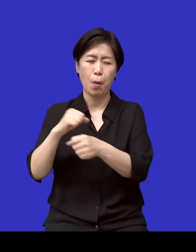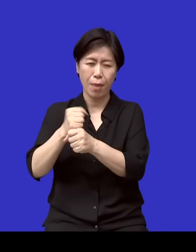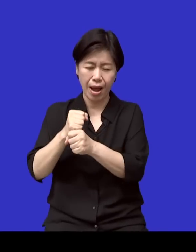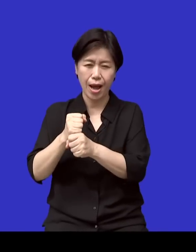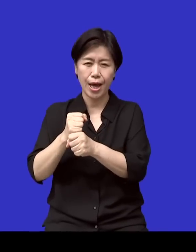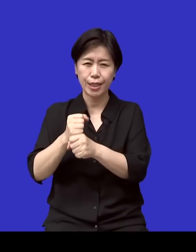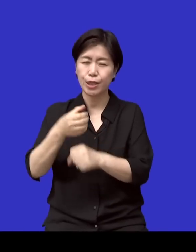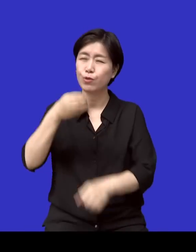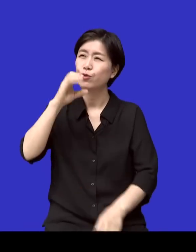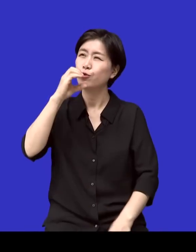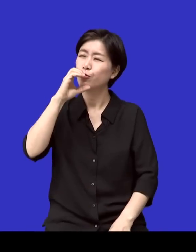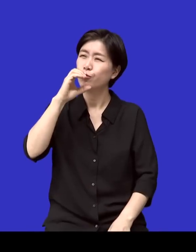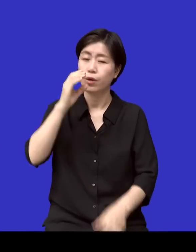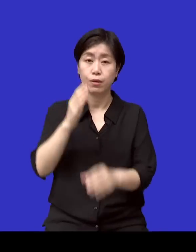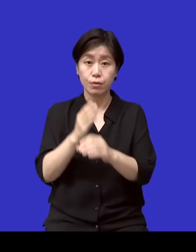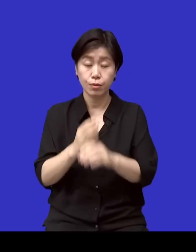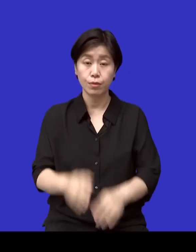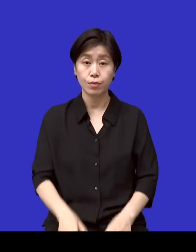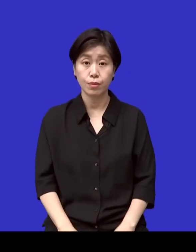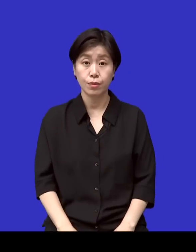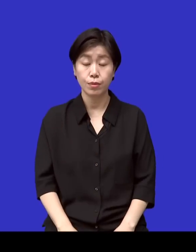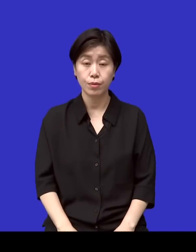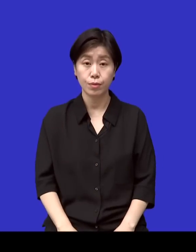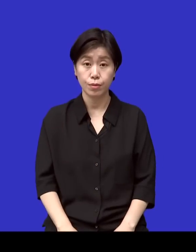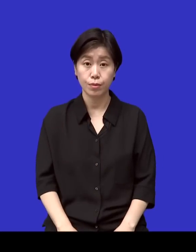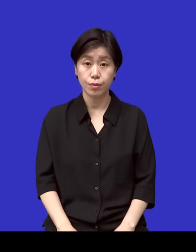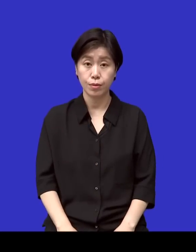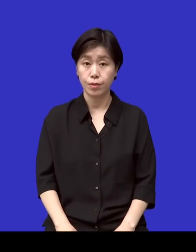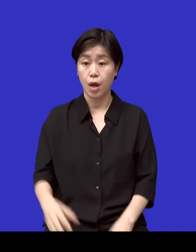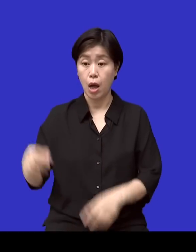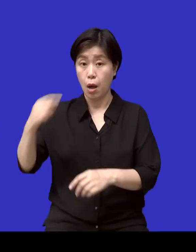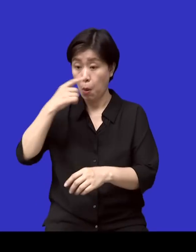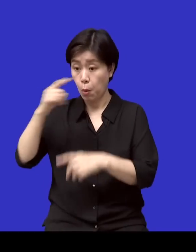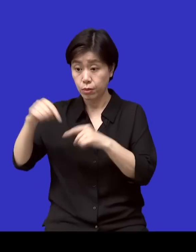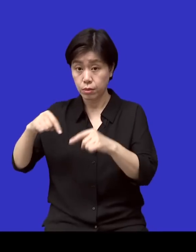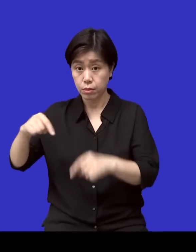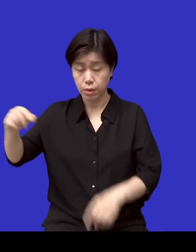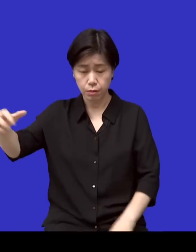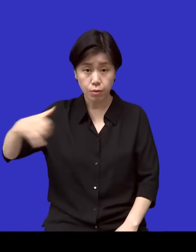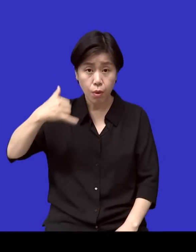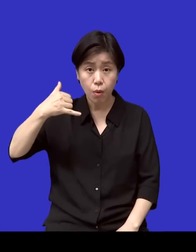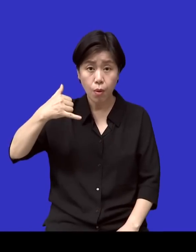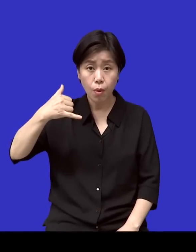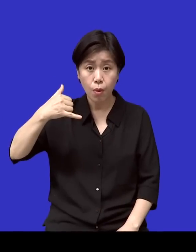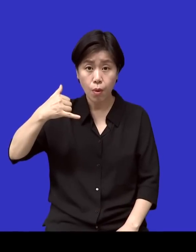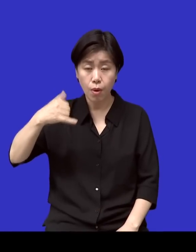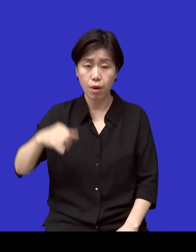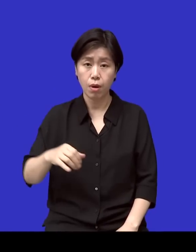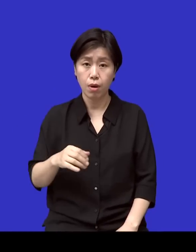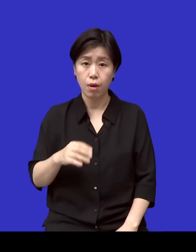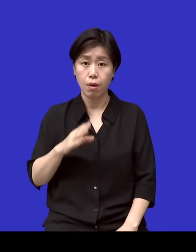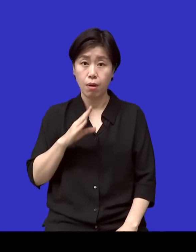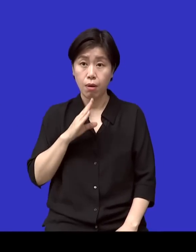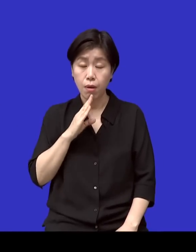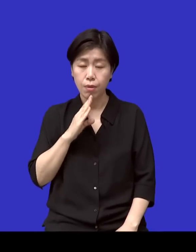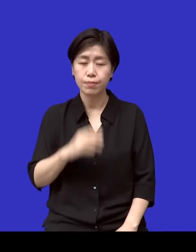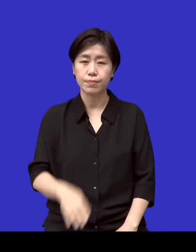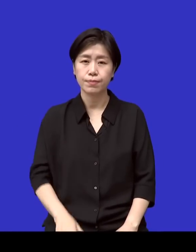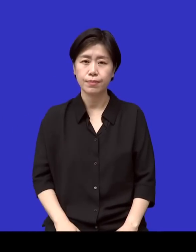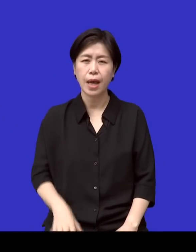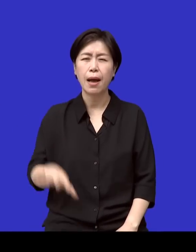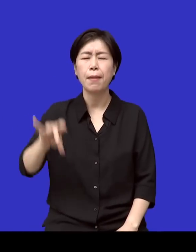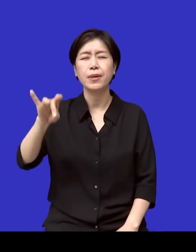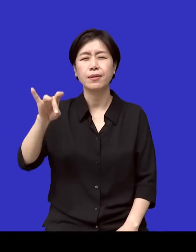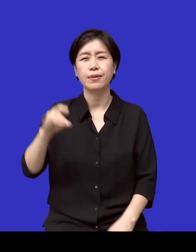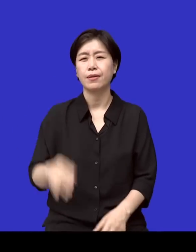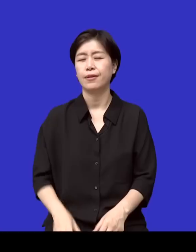있었는데 감독님한테 전화가 왔는데 얼마나 좋아. 사실은 아무것도 모르는 상태에서 처음에 스키협회 부회장님께서 먼저